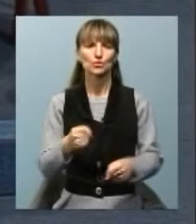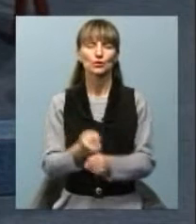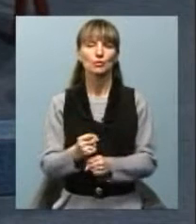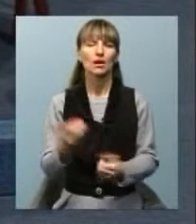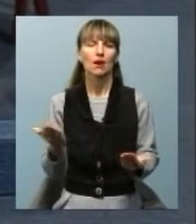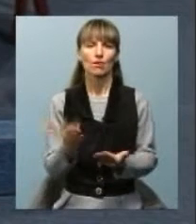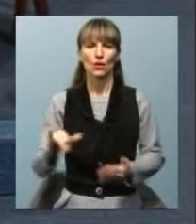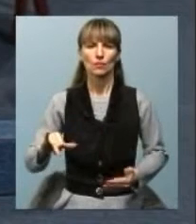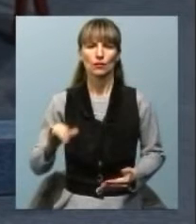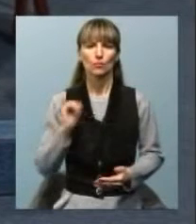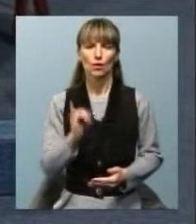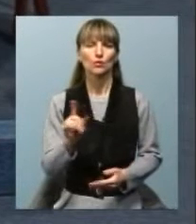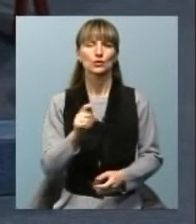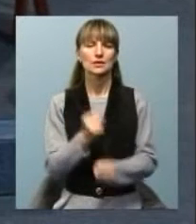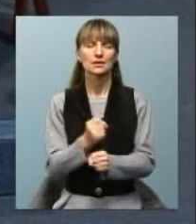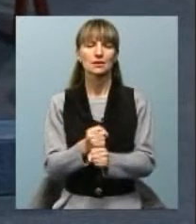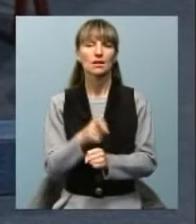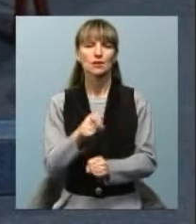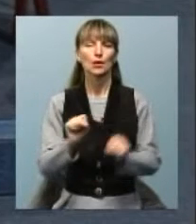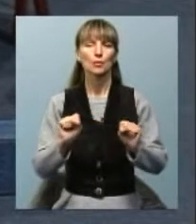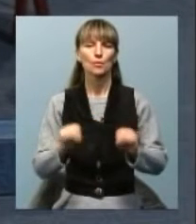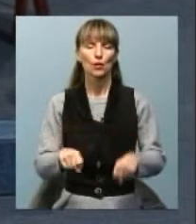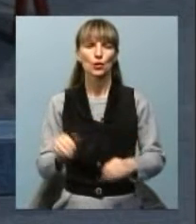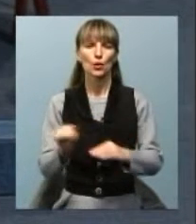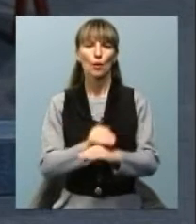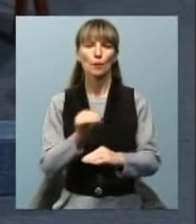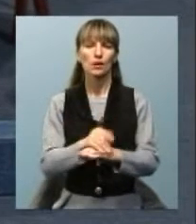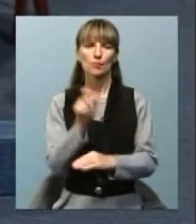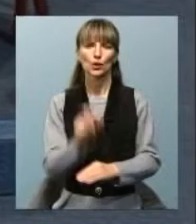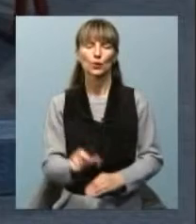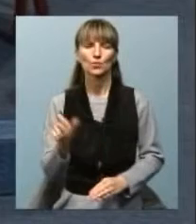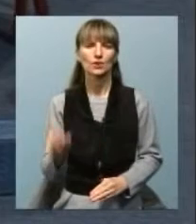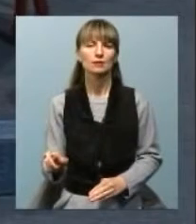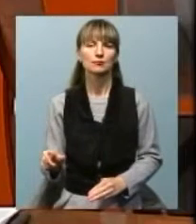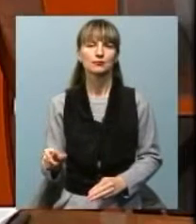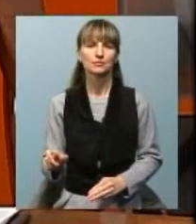зробити? Якого лиха накоїти? Вони можуть добрим людям